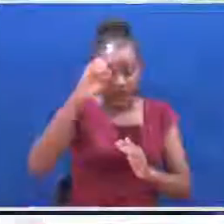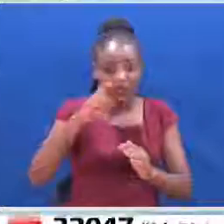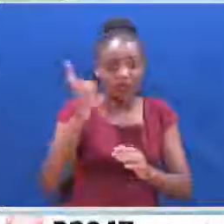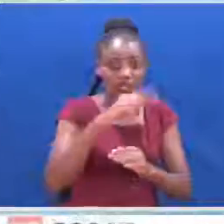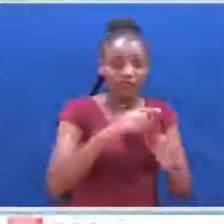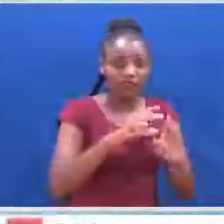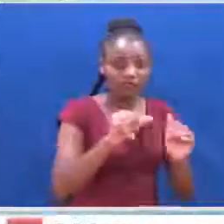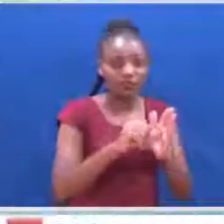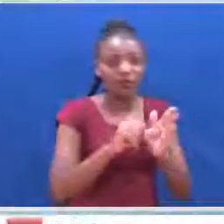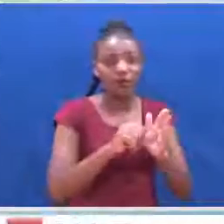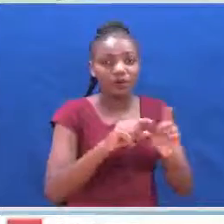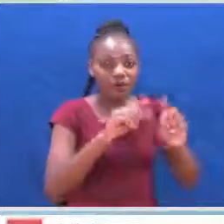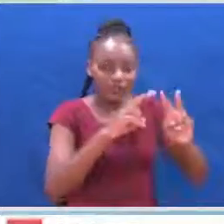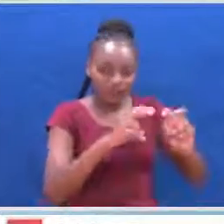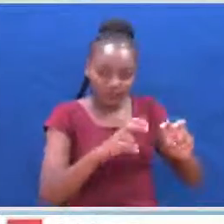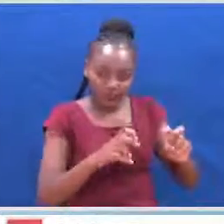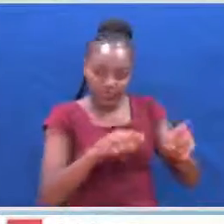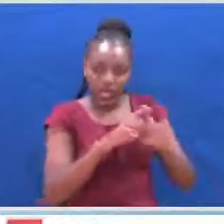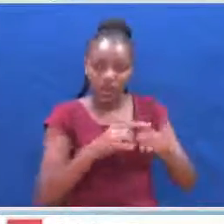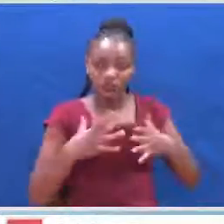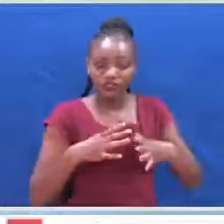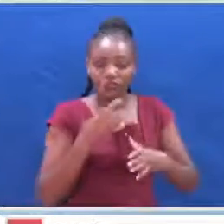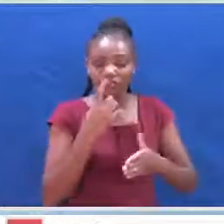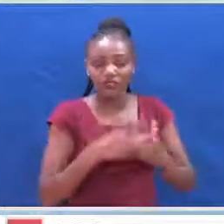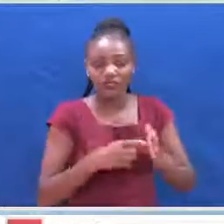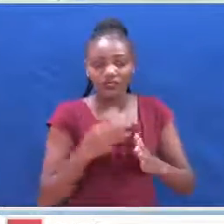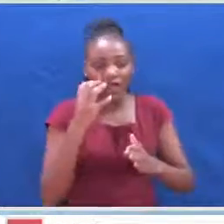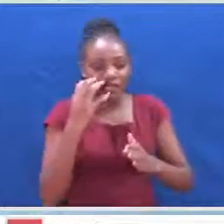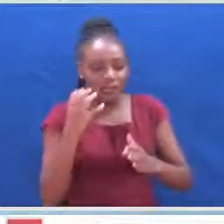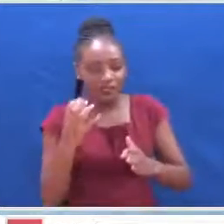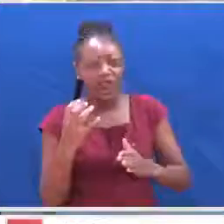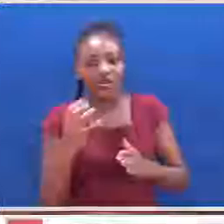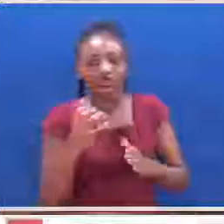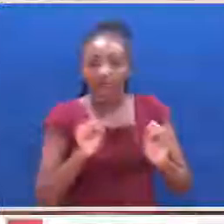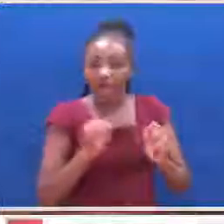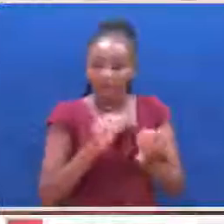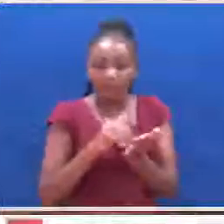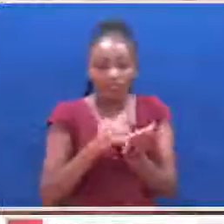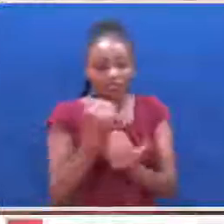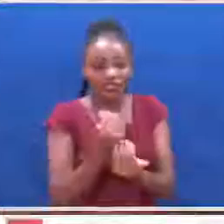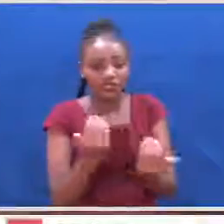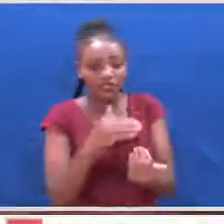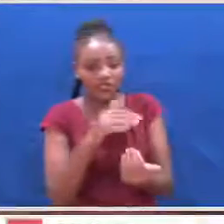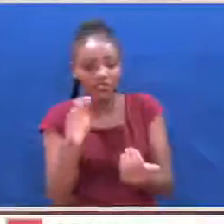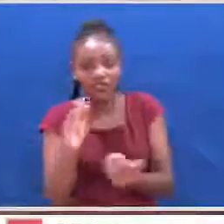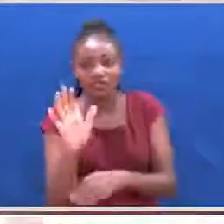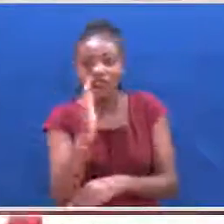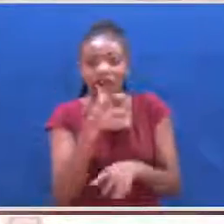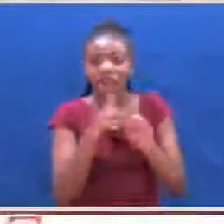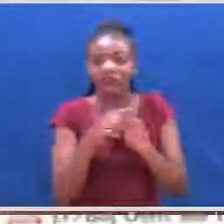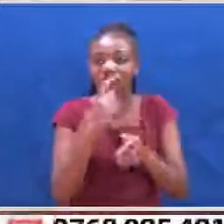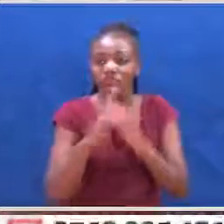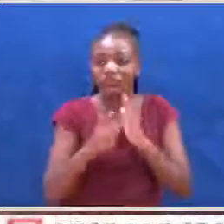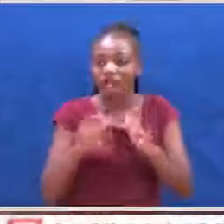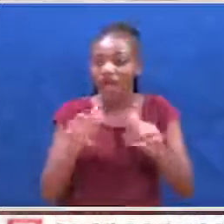Kati na kuchunguza huku wakazi wakieleza hofu ya kuwatuma wanao kusaka Kuni wakihoji kuwa maafisa